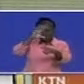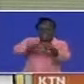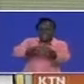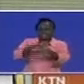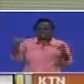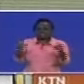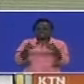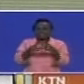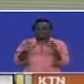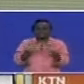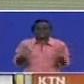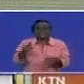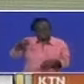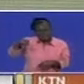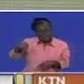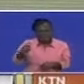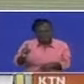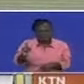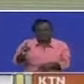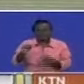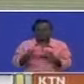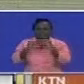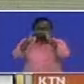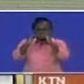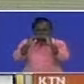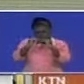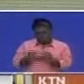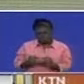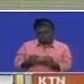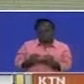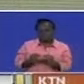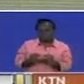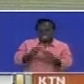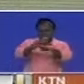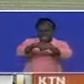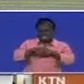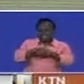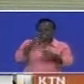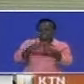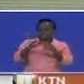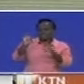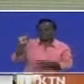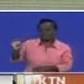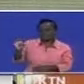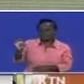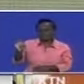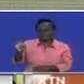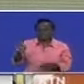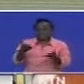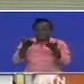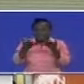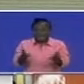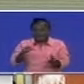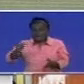ni wanafunzi kama hao ambao hupata daraja la chini kabisa, yani kwa lugha ya Kiingereza grade E. Kwenye taarifa ifuatayo,